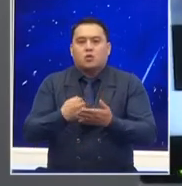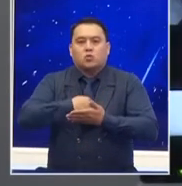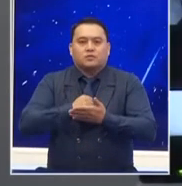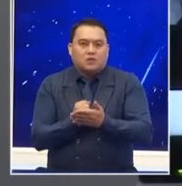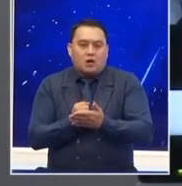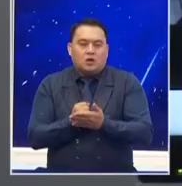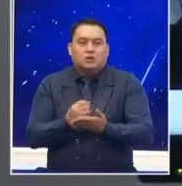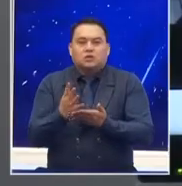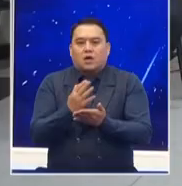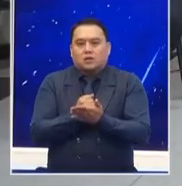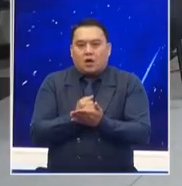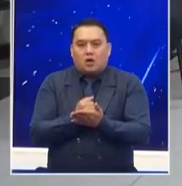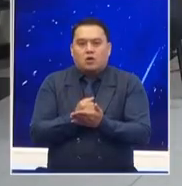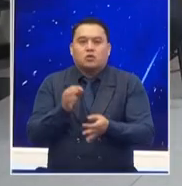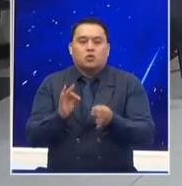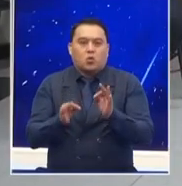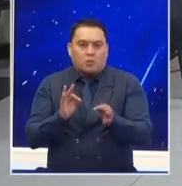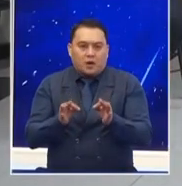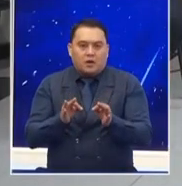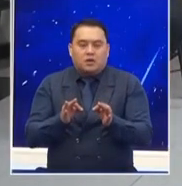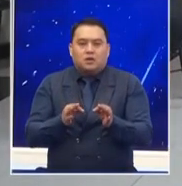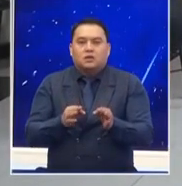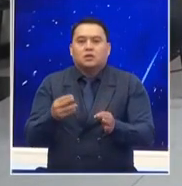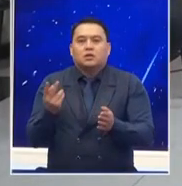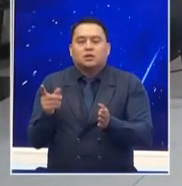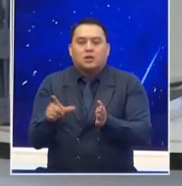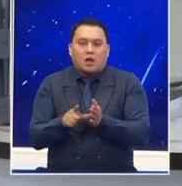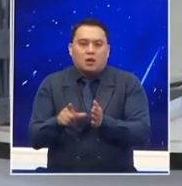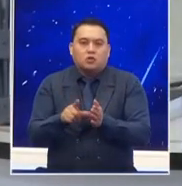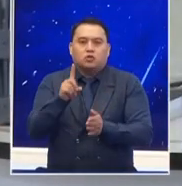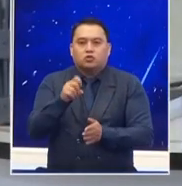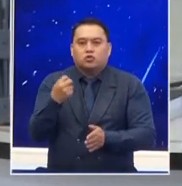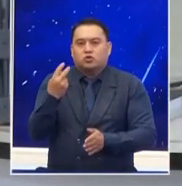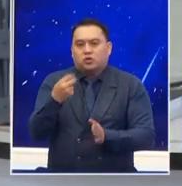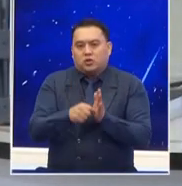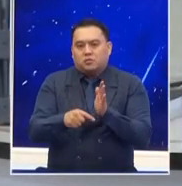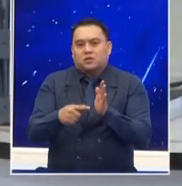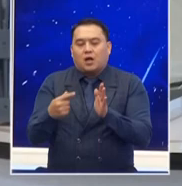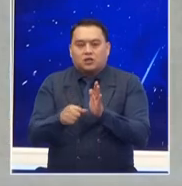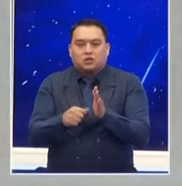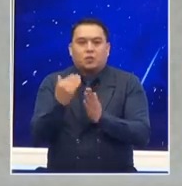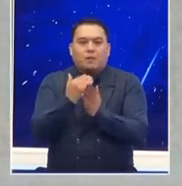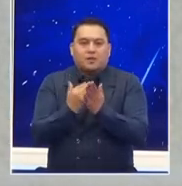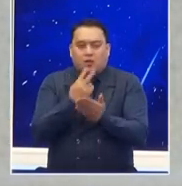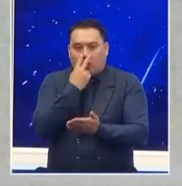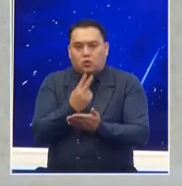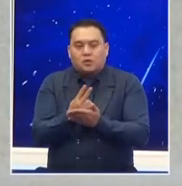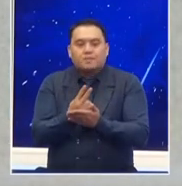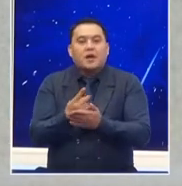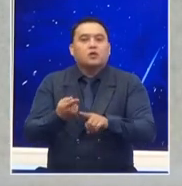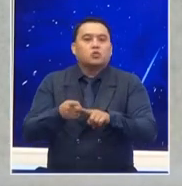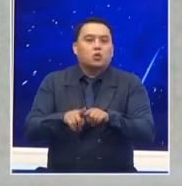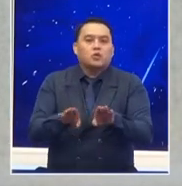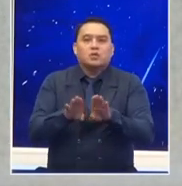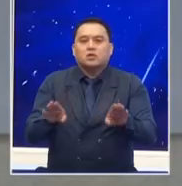және сақтау жөніндегі нормалары салық кодексінің 176-ші бабында айқындалған. Жаңа жұмыс жүйесіне сәйкес